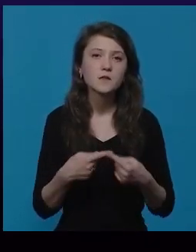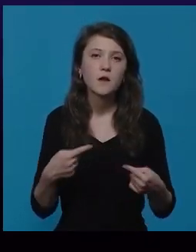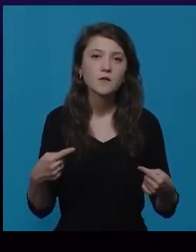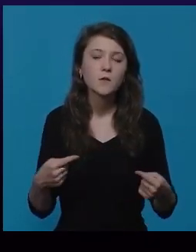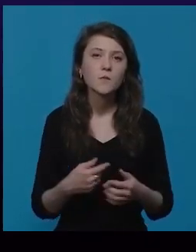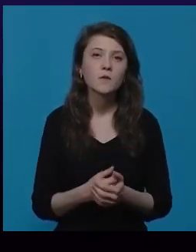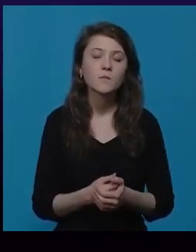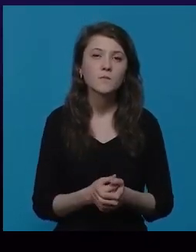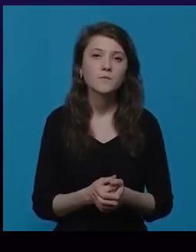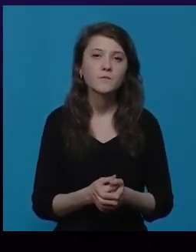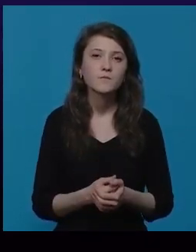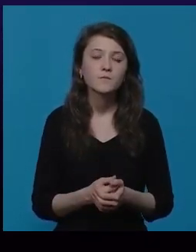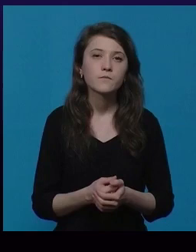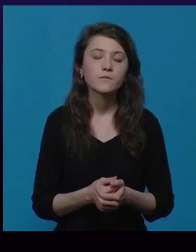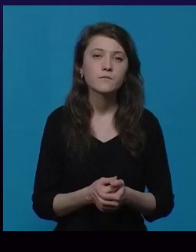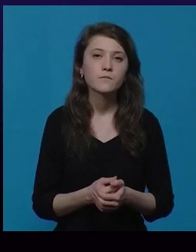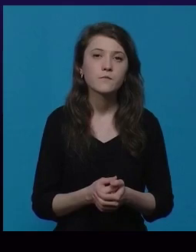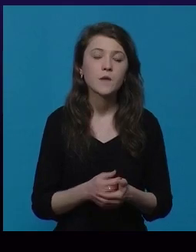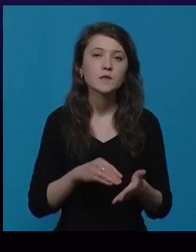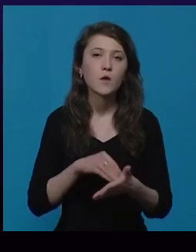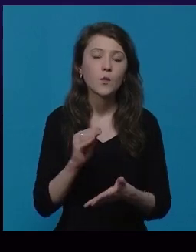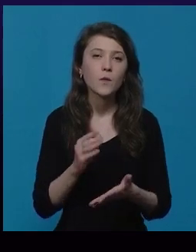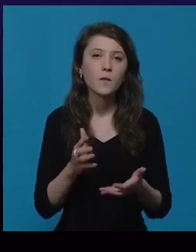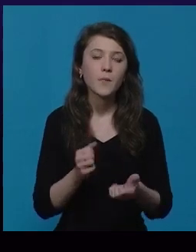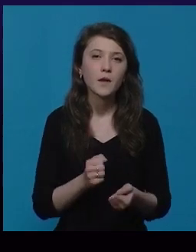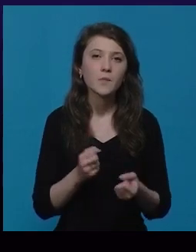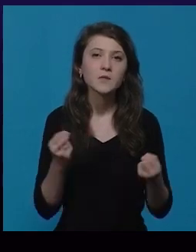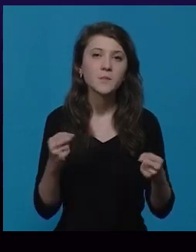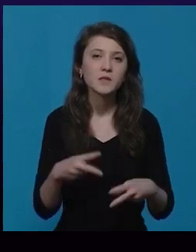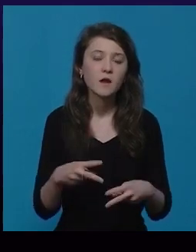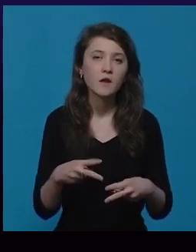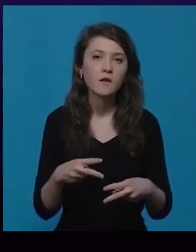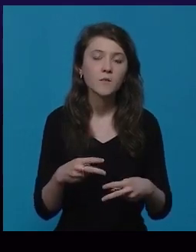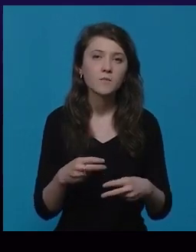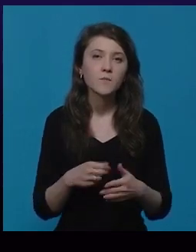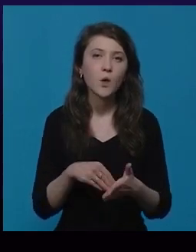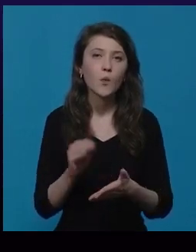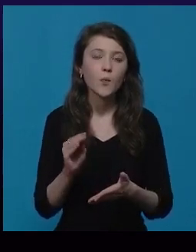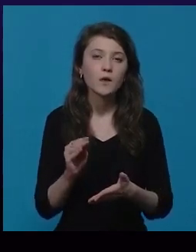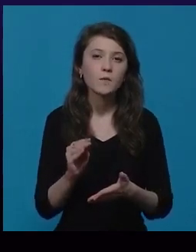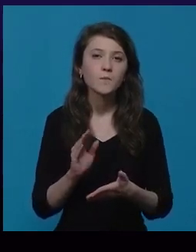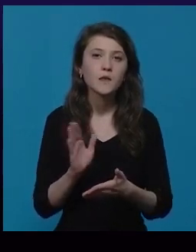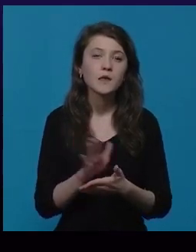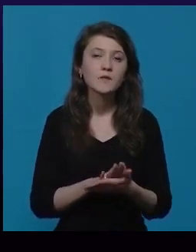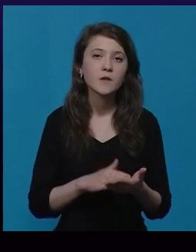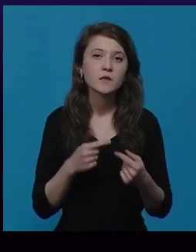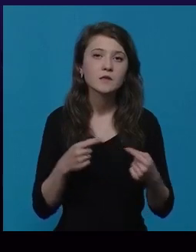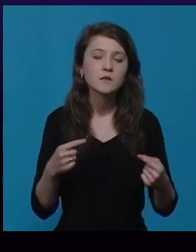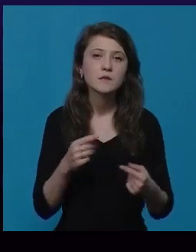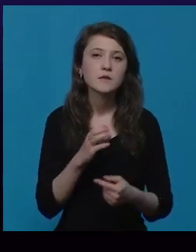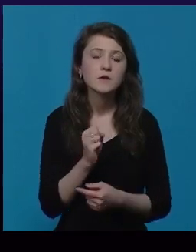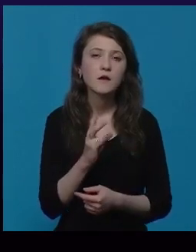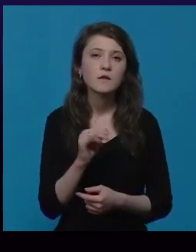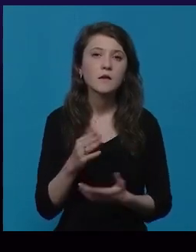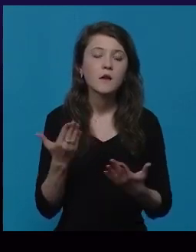ми беремо закуплені спеціальні, там ми купили дезінфікуючий засіб саніт, який, ну,